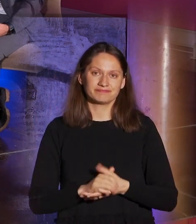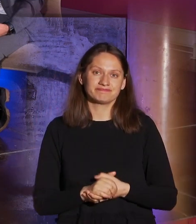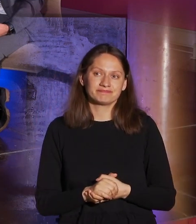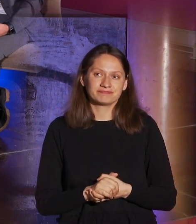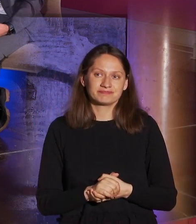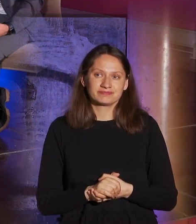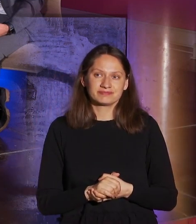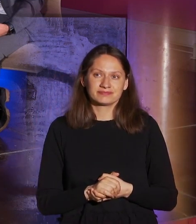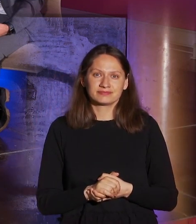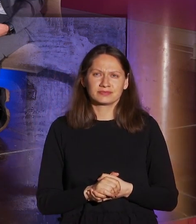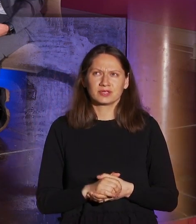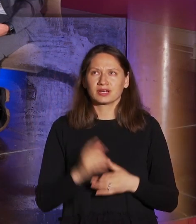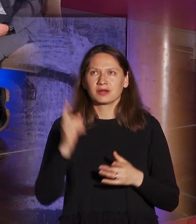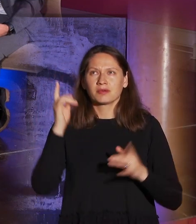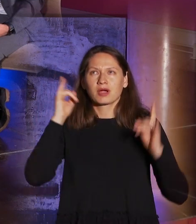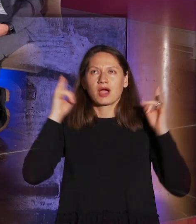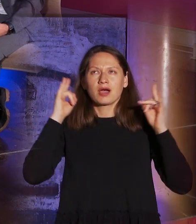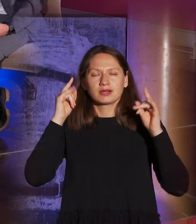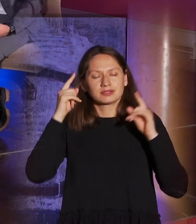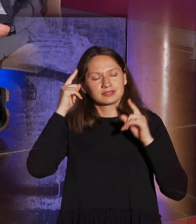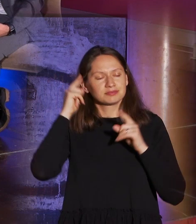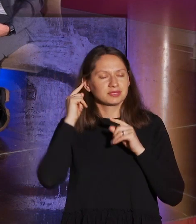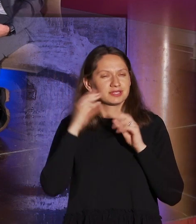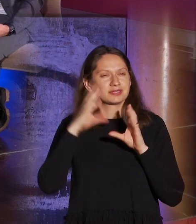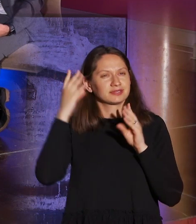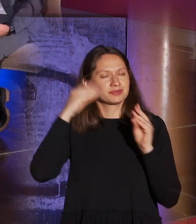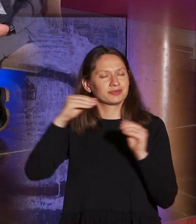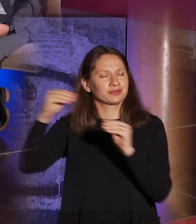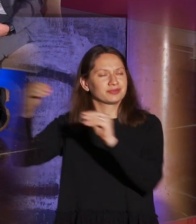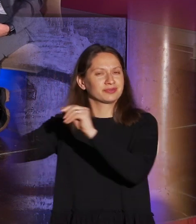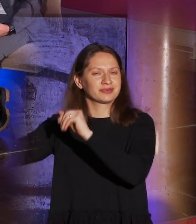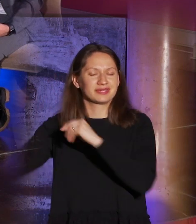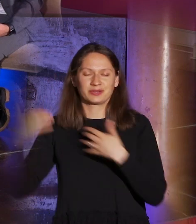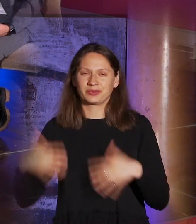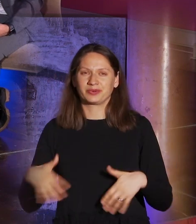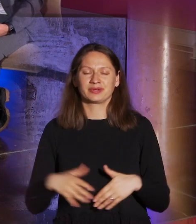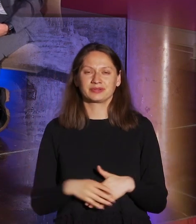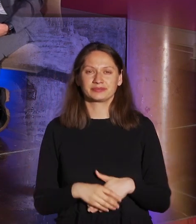Oi, kaip nuo idėjo, mano mintis mastau.